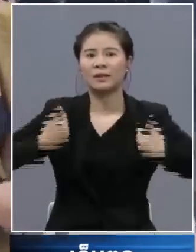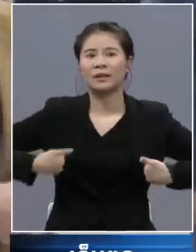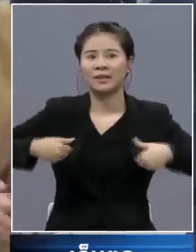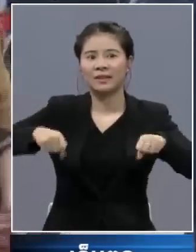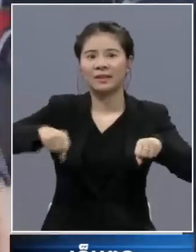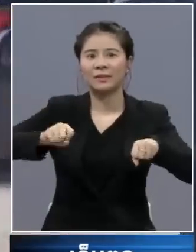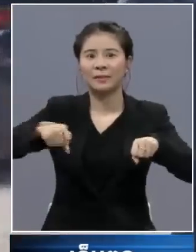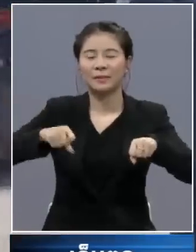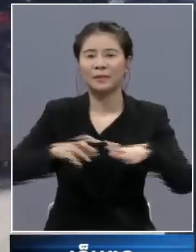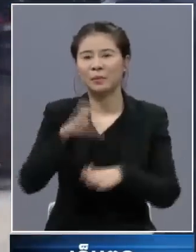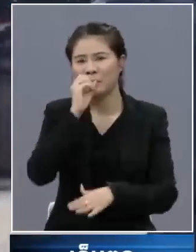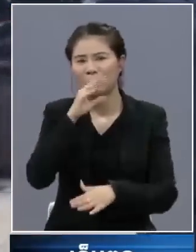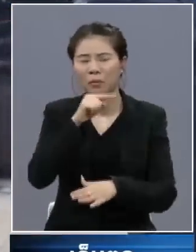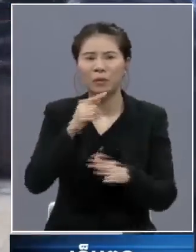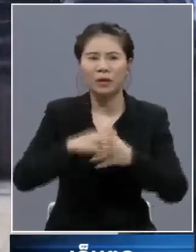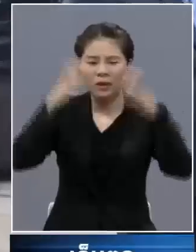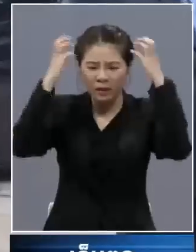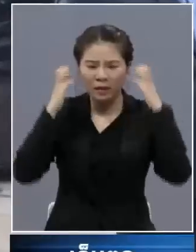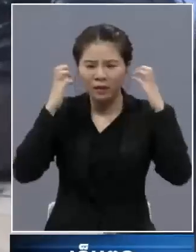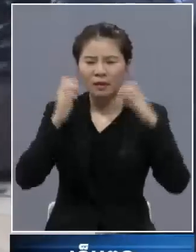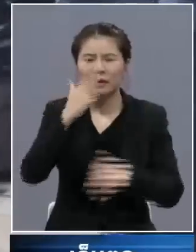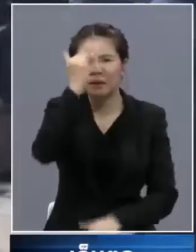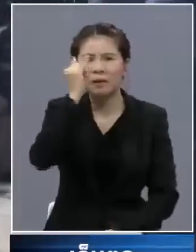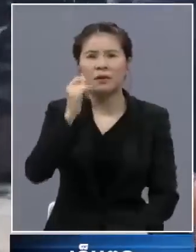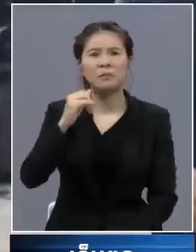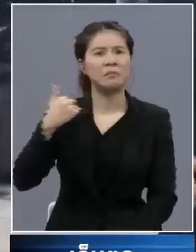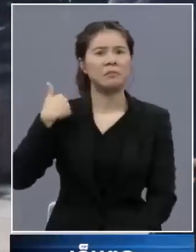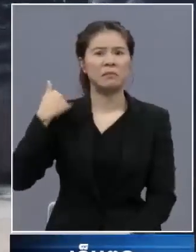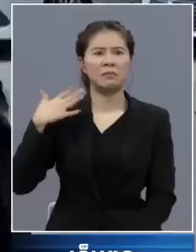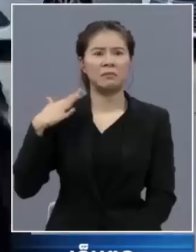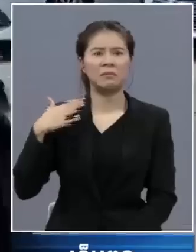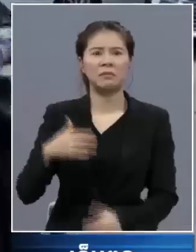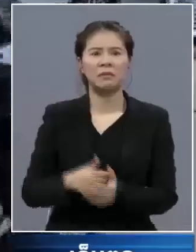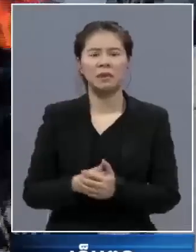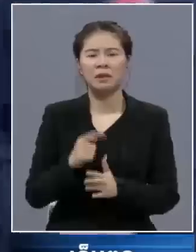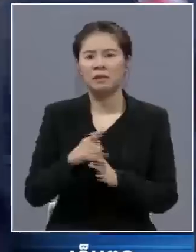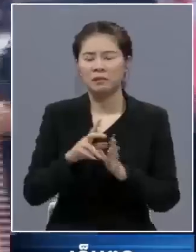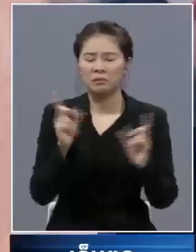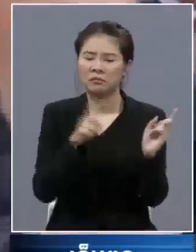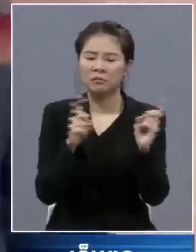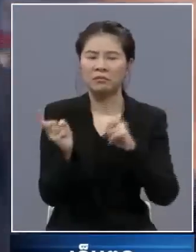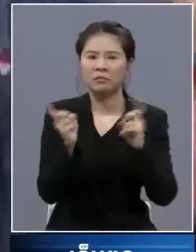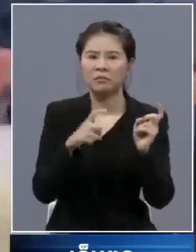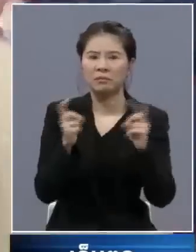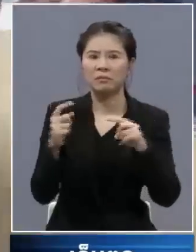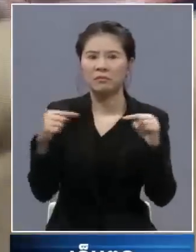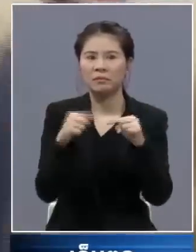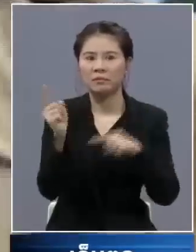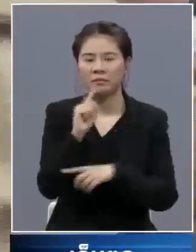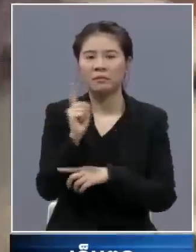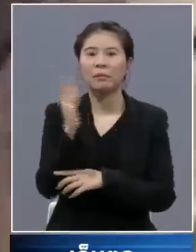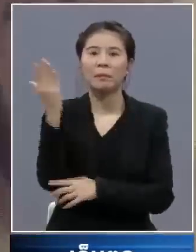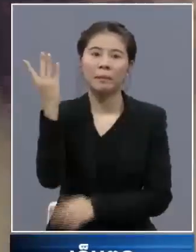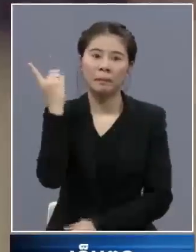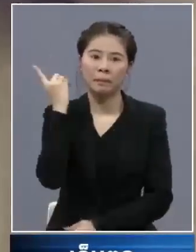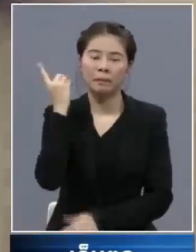วปรากฏว่าตอนนั้นก็แซวกันว่าทำไมคุณพิธาไม่ใส่หมวกกันน็อก เออ แล้วพอมันเป็นกระแสถกกันในโซเชียลมีเดียก็เนี่ยครับพอเห็นภาพเมื่อวานนี้คุ